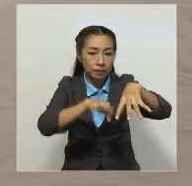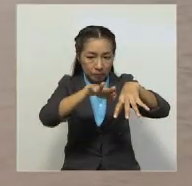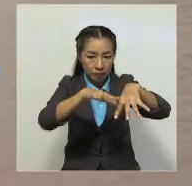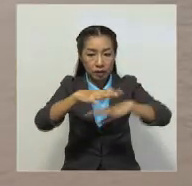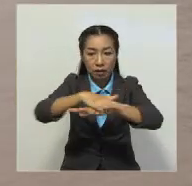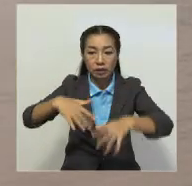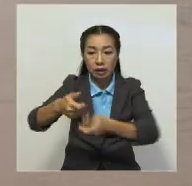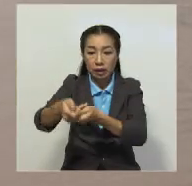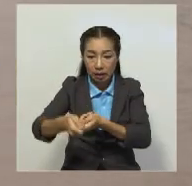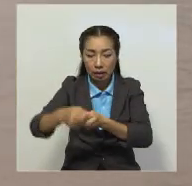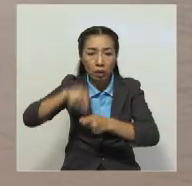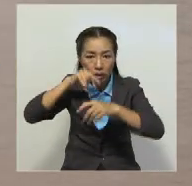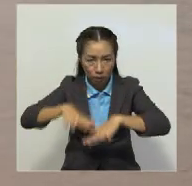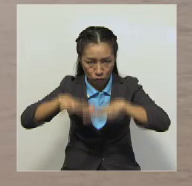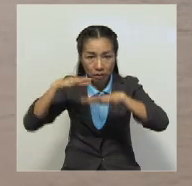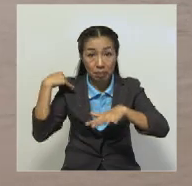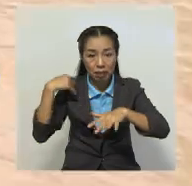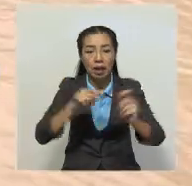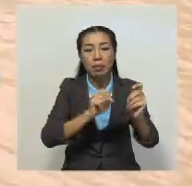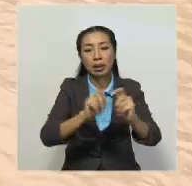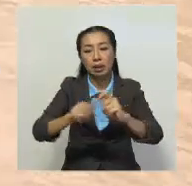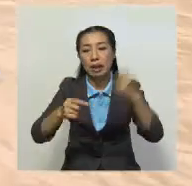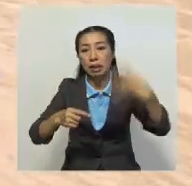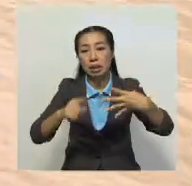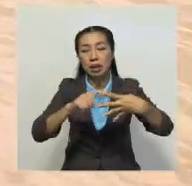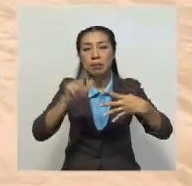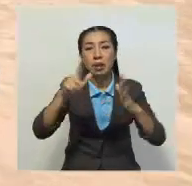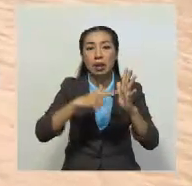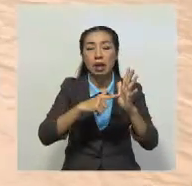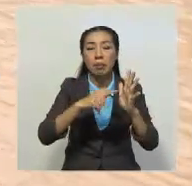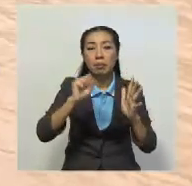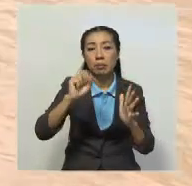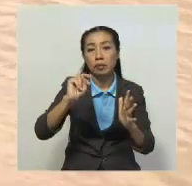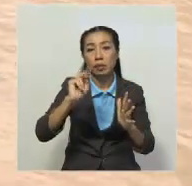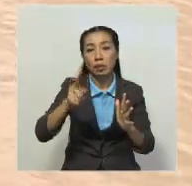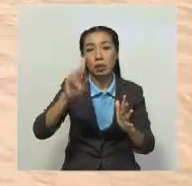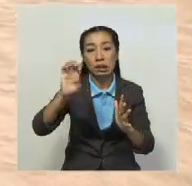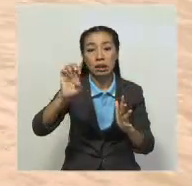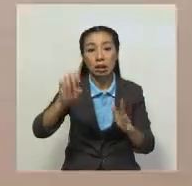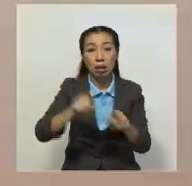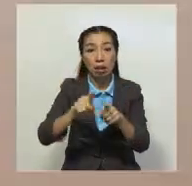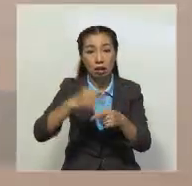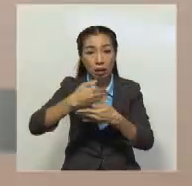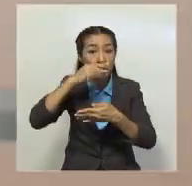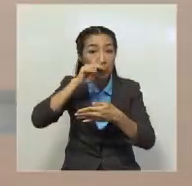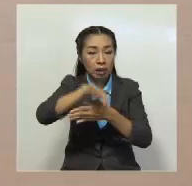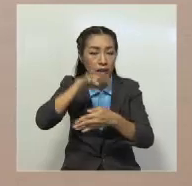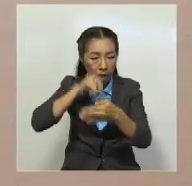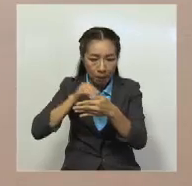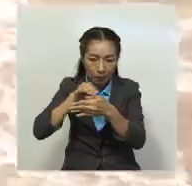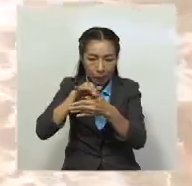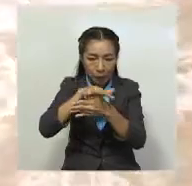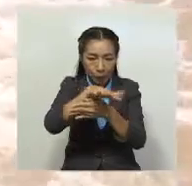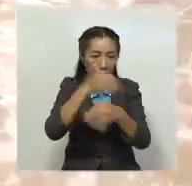ก็พื้นที่การเกษตรใน4อำเภอด้วยกันค่ะก็คือที่อำเภอลำสนธินะคะน้ำเนี่ยไหลล้นสปิลเวย์เข้าไปท่วมขังบ้